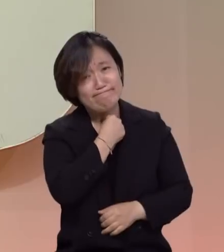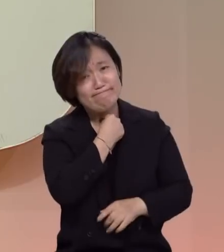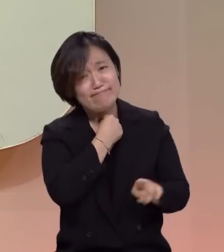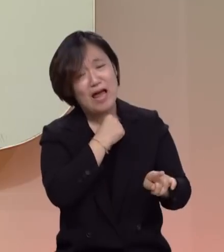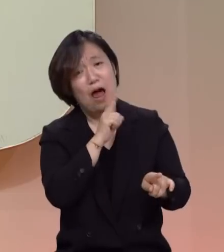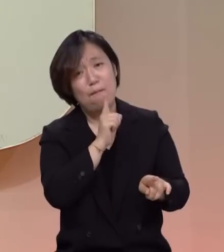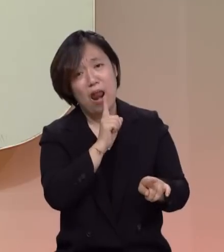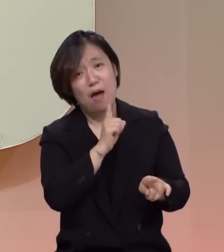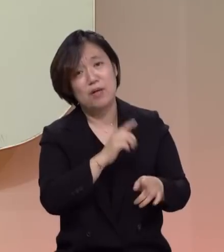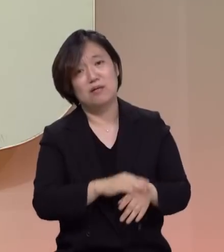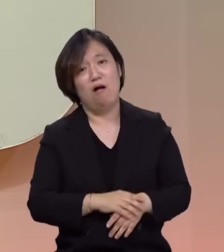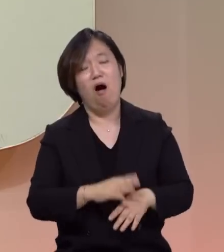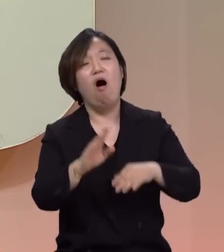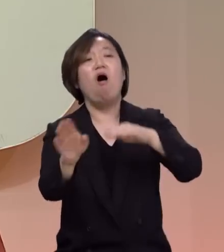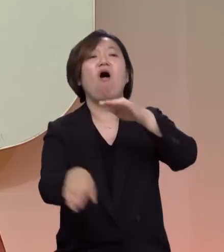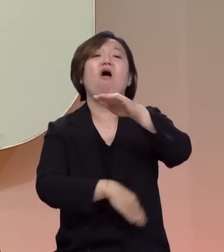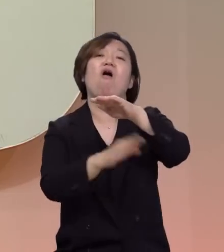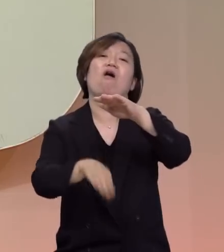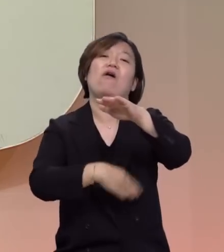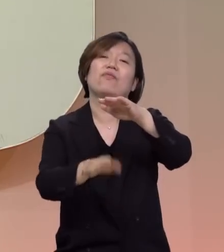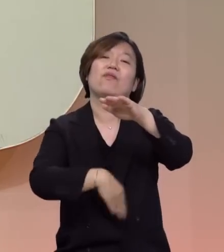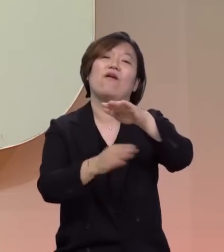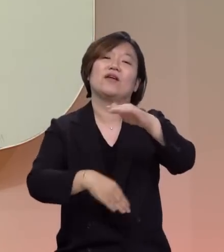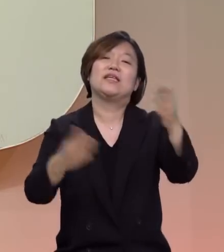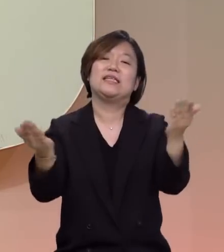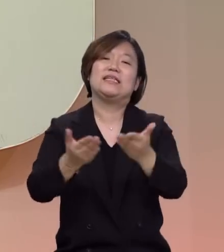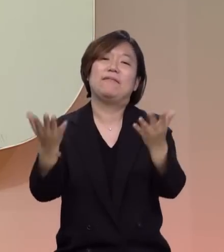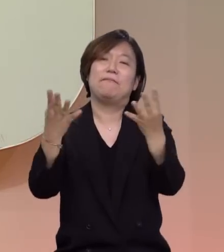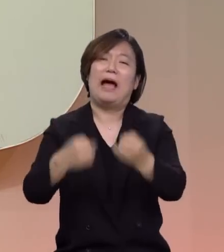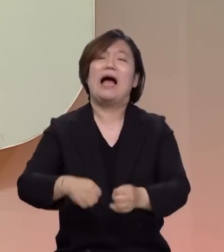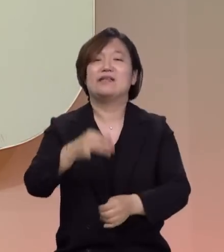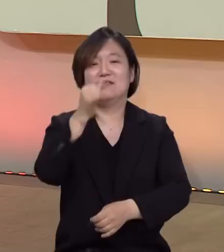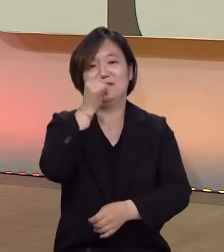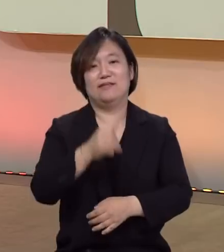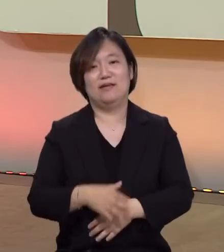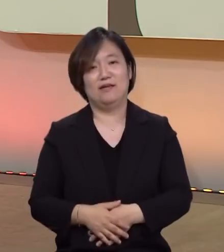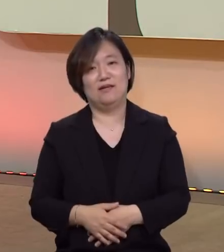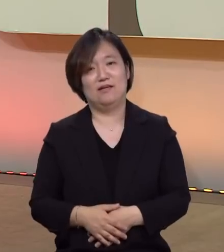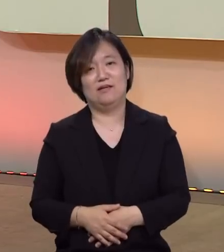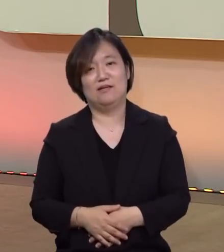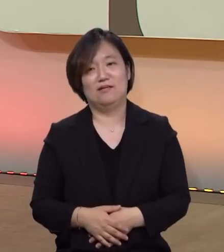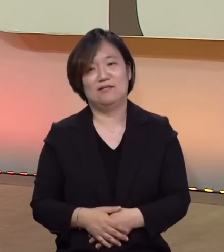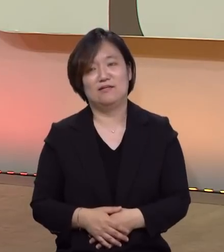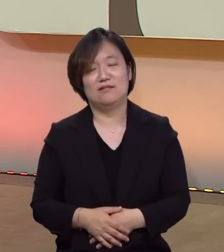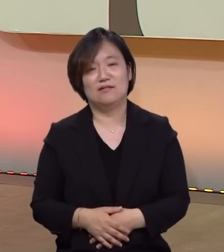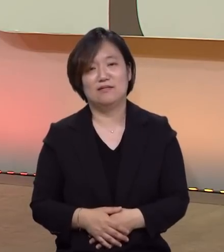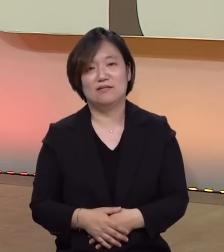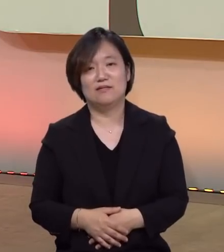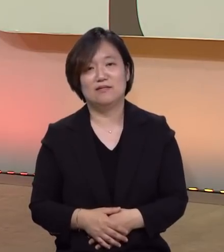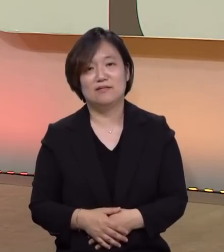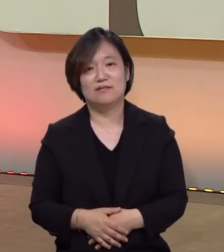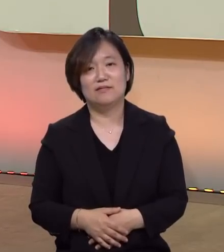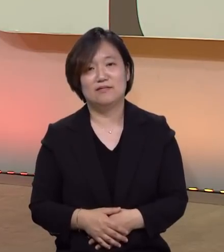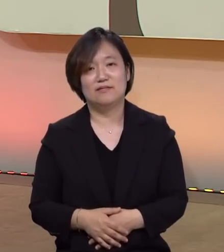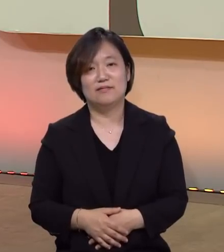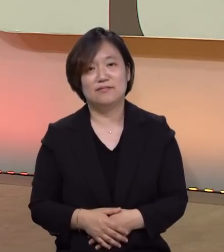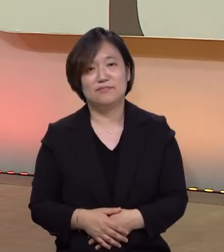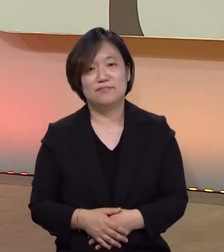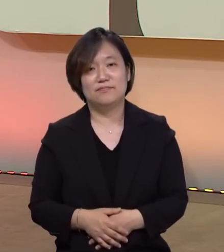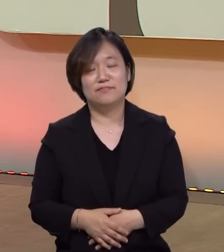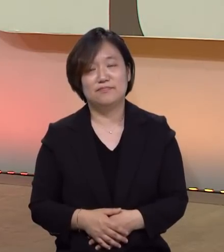하면서 오히려 엉터리 짓을 하는 경우가 굉장히 많습니다 엉터리 짓을 하는 경우가 굉장히